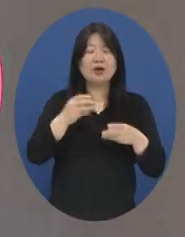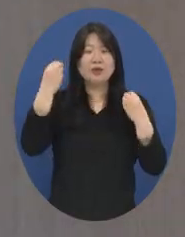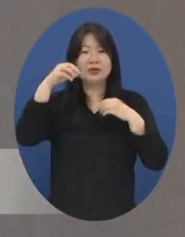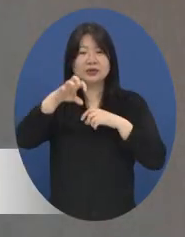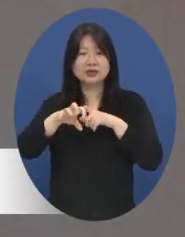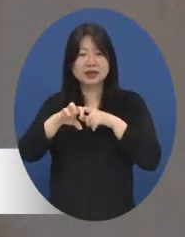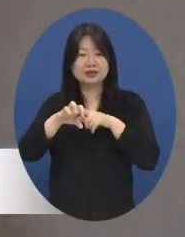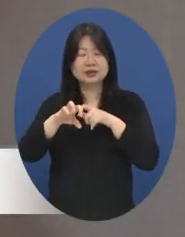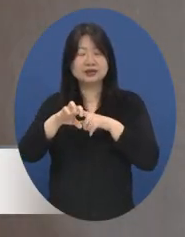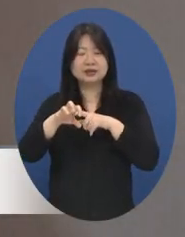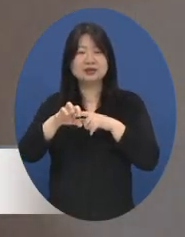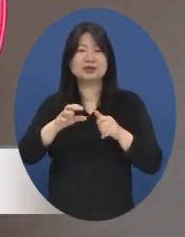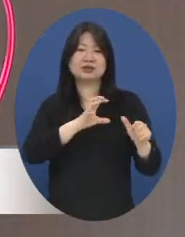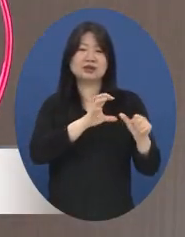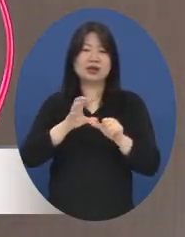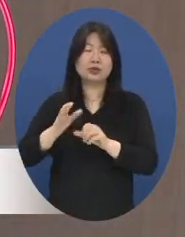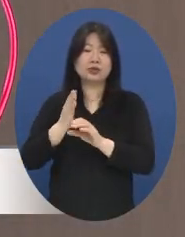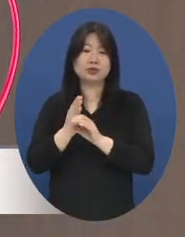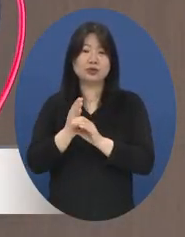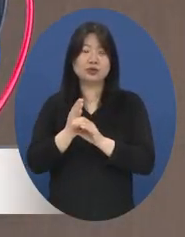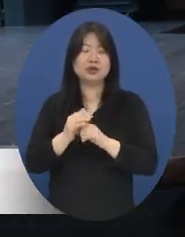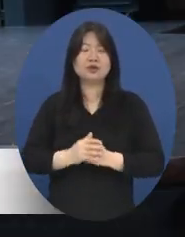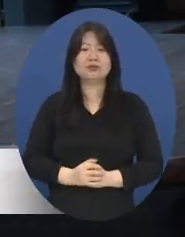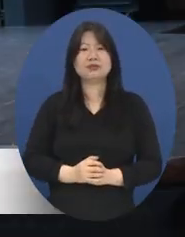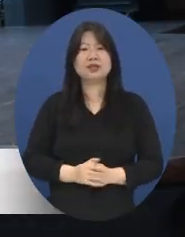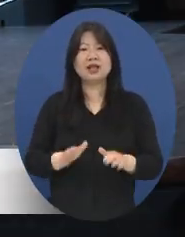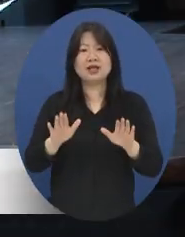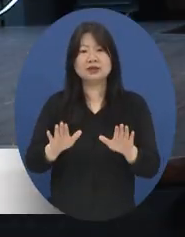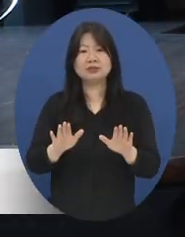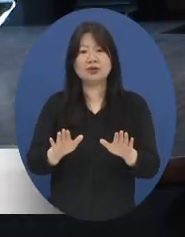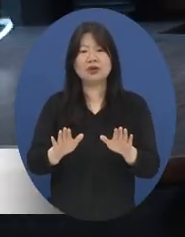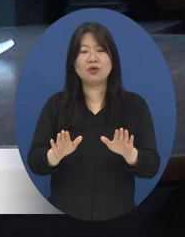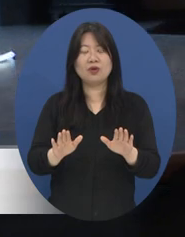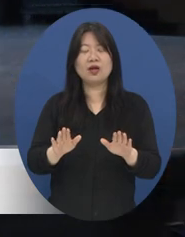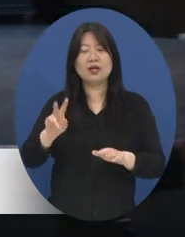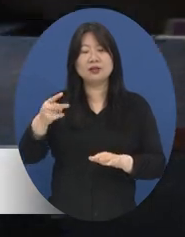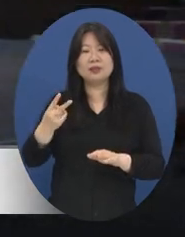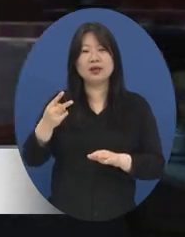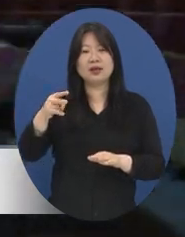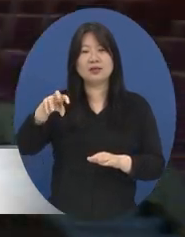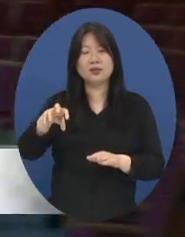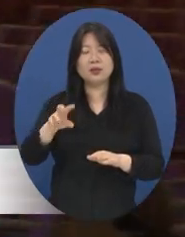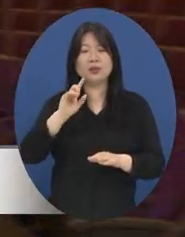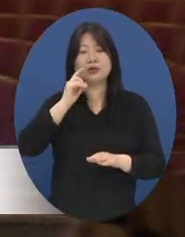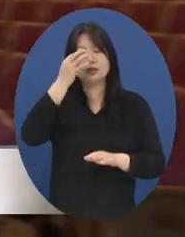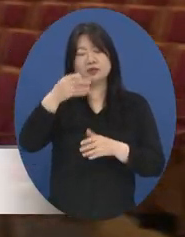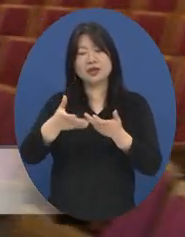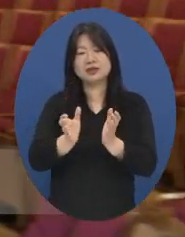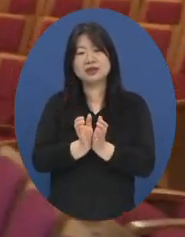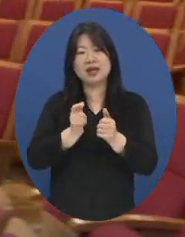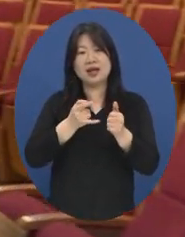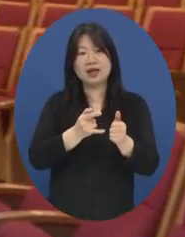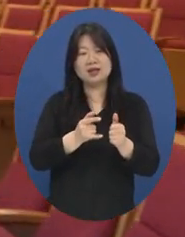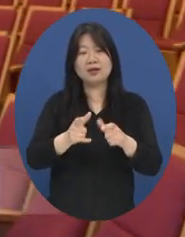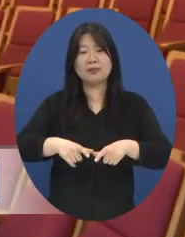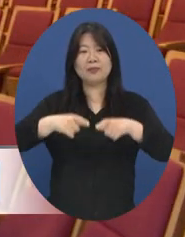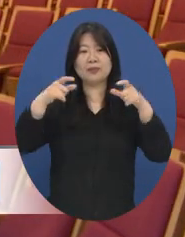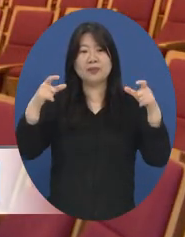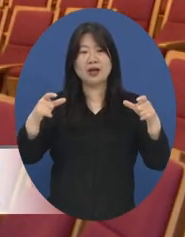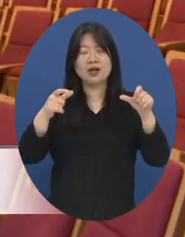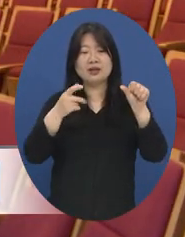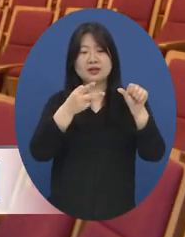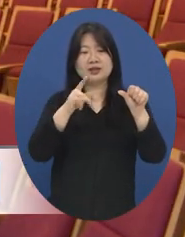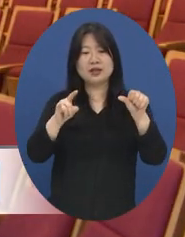지난 3월 도립예술단의 온라인 생중계를 시작으로 이번엔 대상을 도내 200여 개 예술 단체로까지 넓혔습니다.